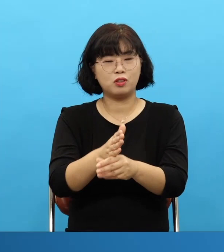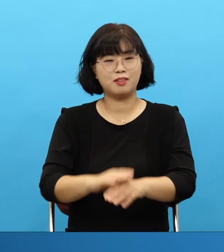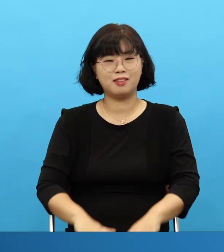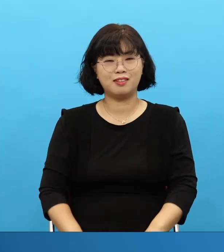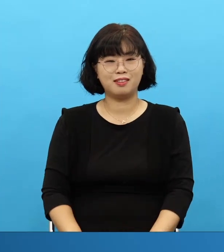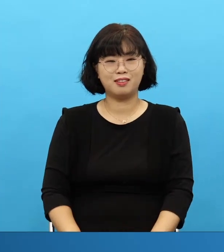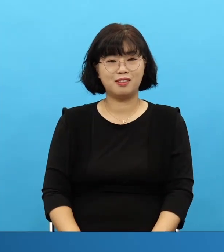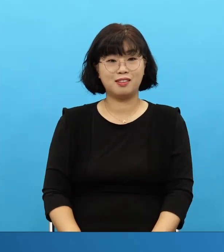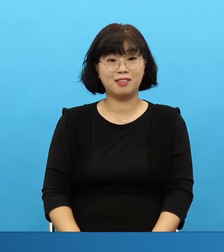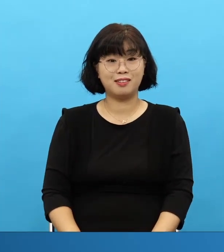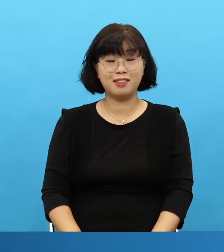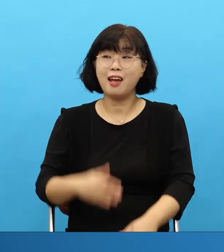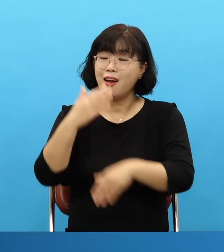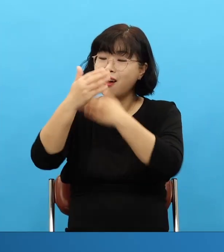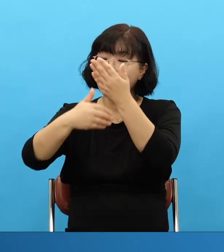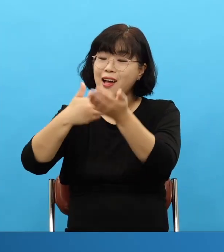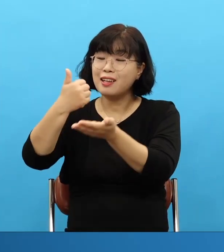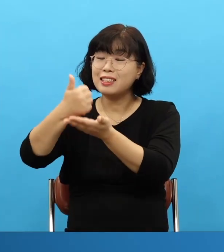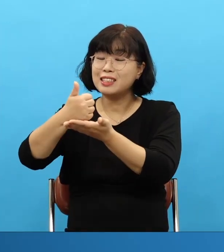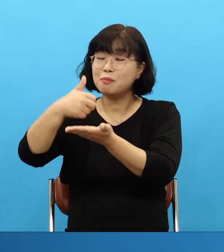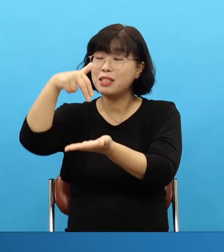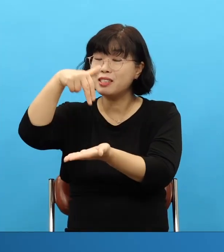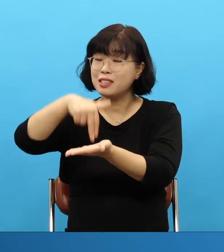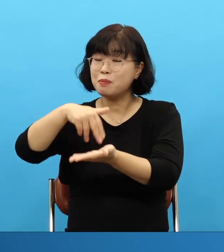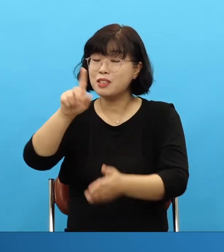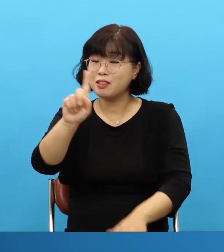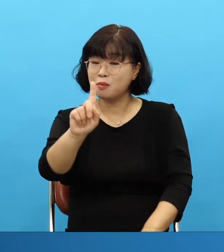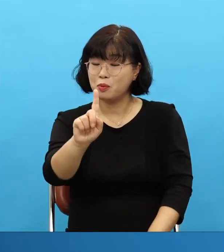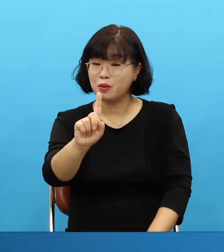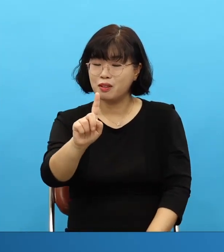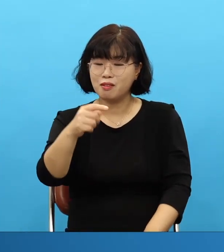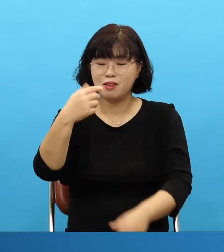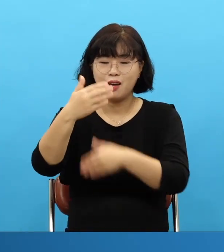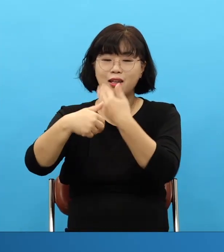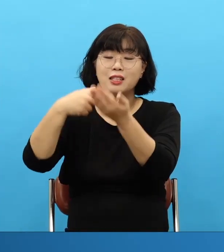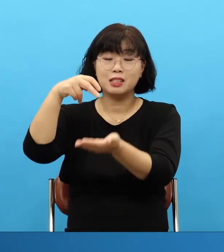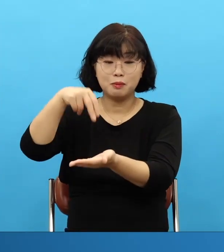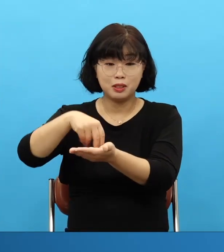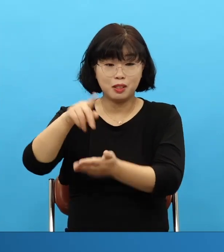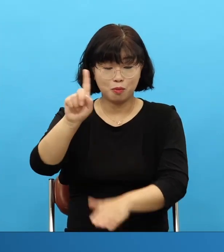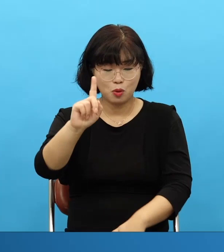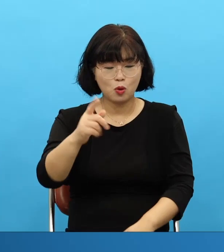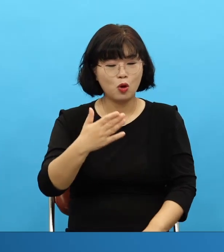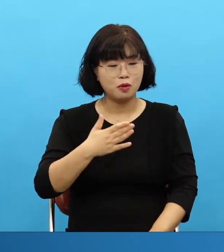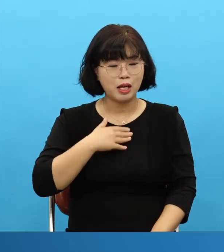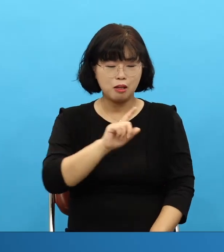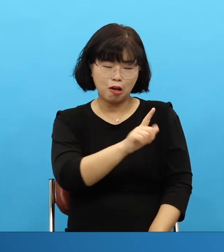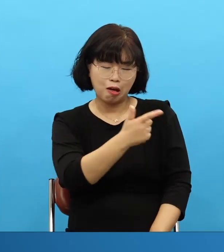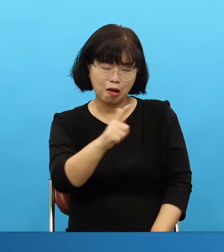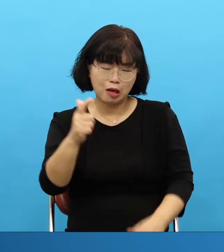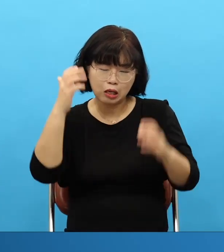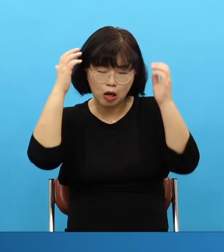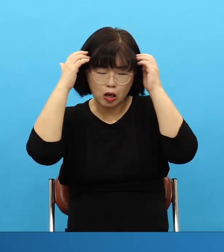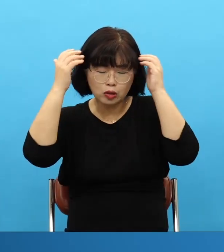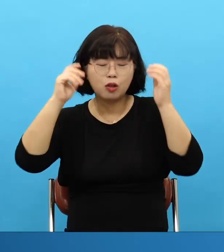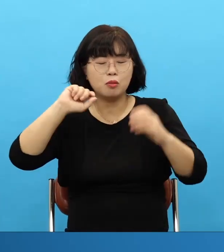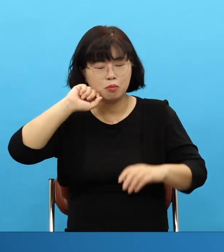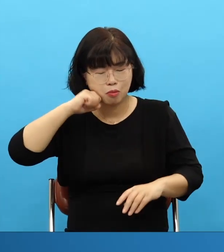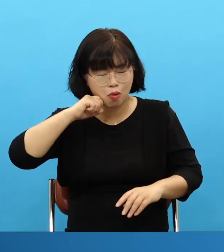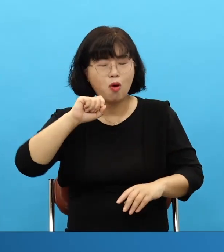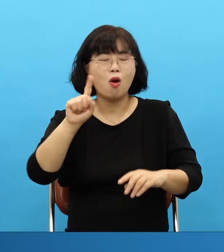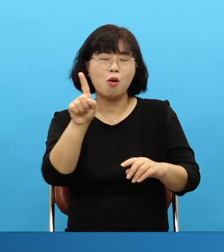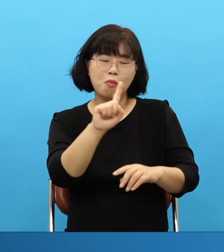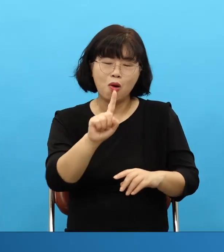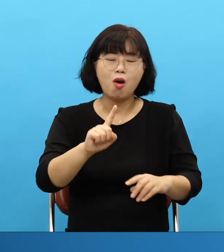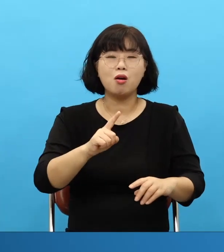축복받기를 원하시거든요. And just continually 이게 trying to 하나님의 attack 선입견이에요. your family line. We see that God wants to bless you. That's His pre-notion. That's His viewpoint.